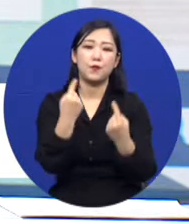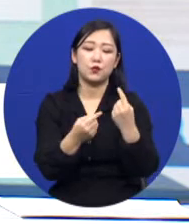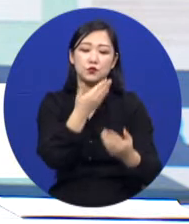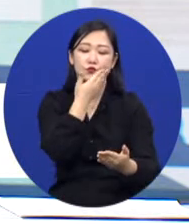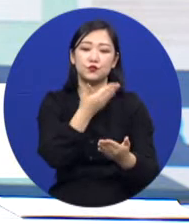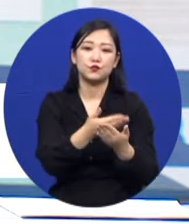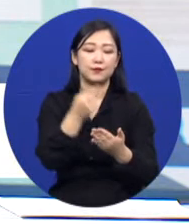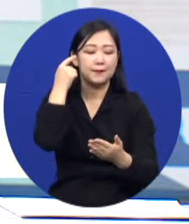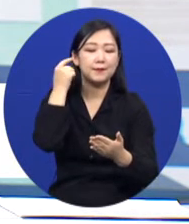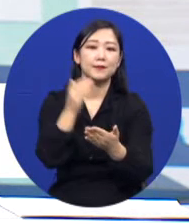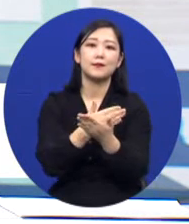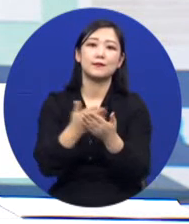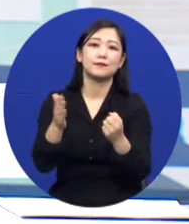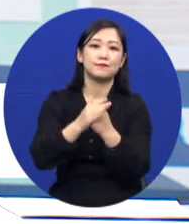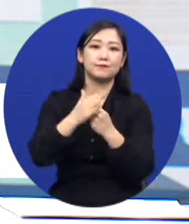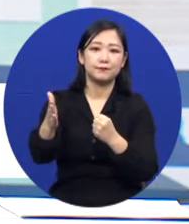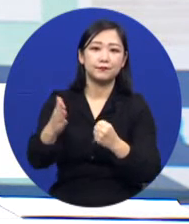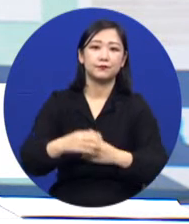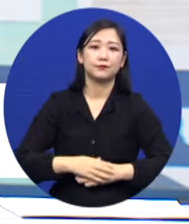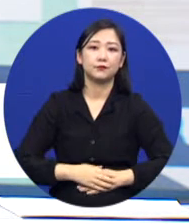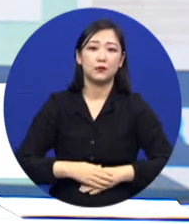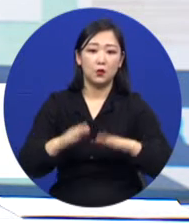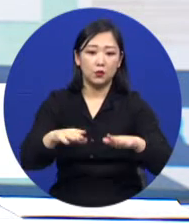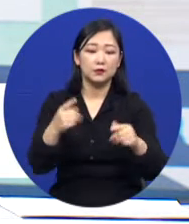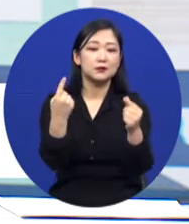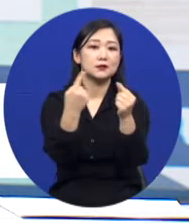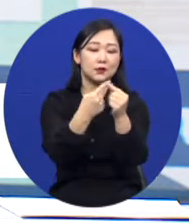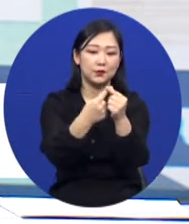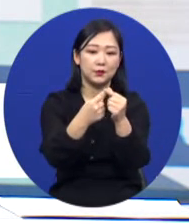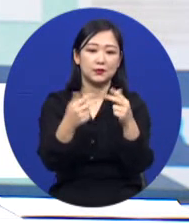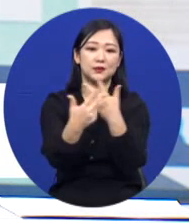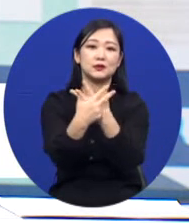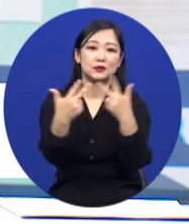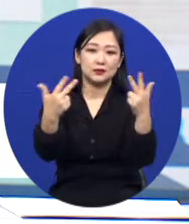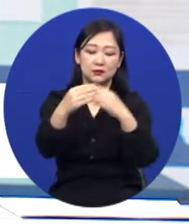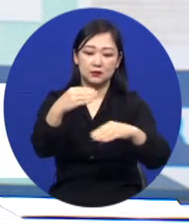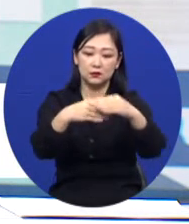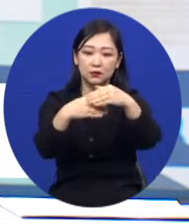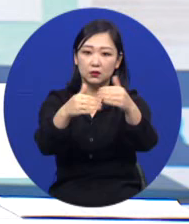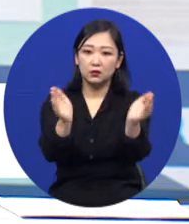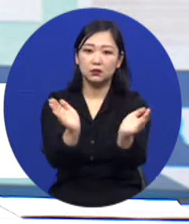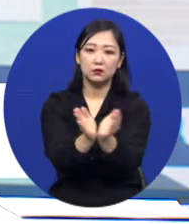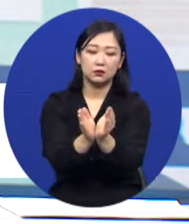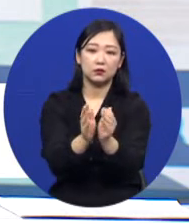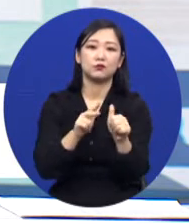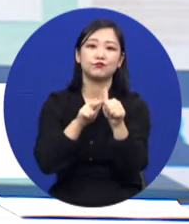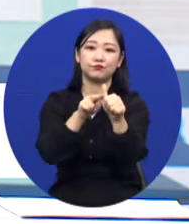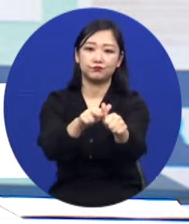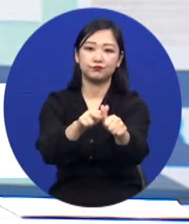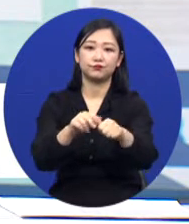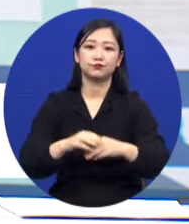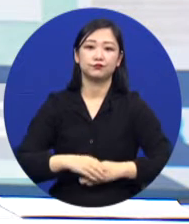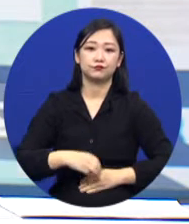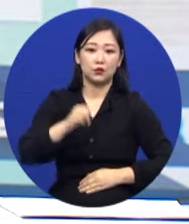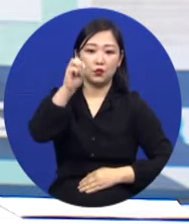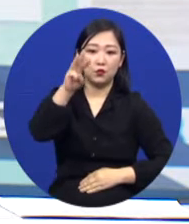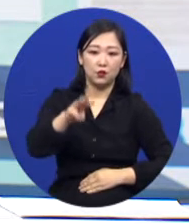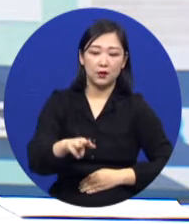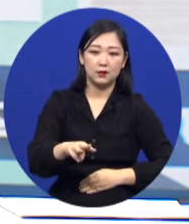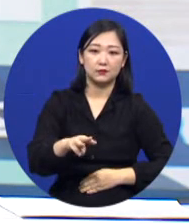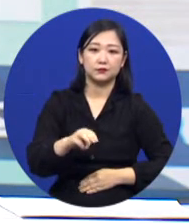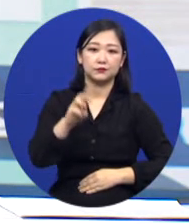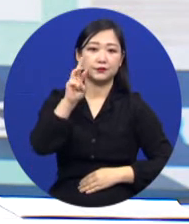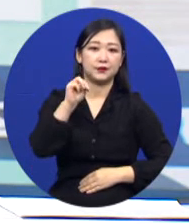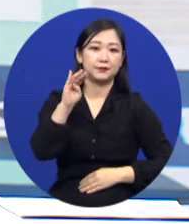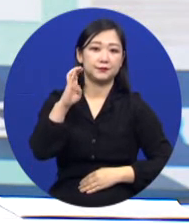중요하다는 판단 때문입니다. 오늘은 첫 번째 순서로 이재명 더불어민주당 대선 후보입니다. 광주 MBC 한신구